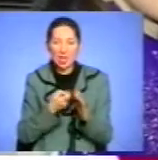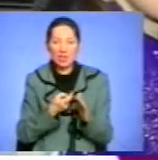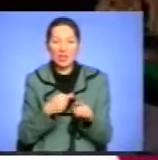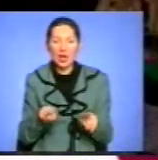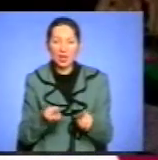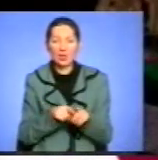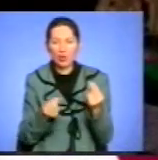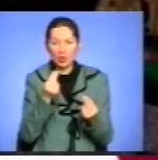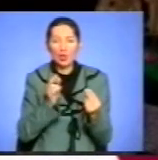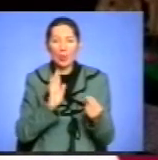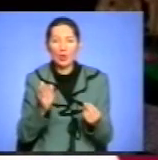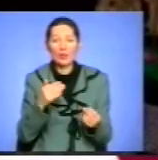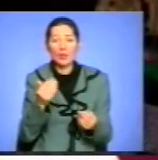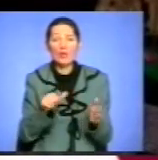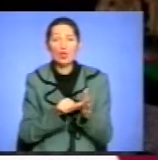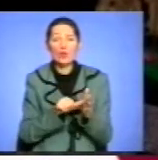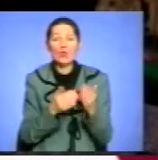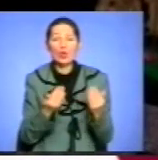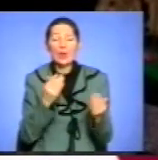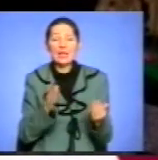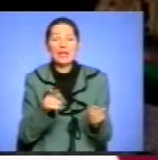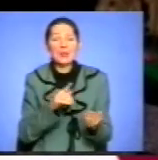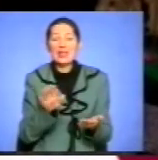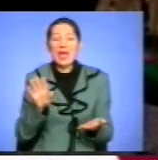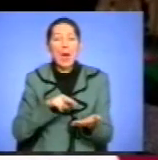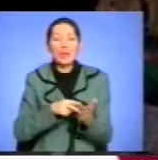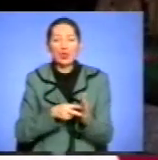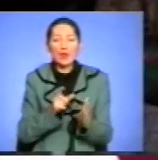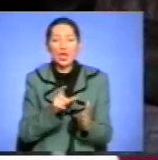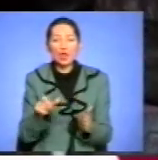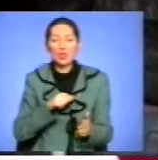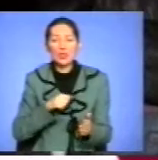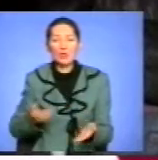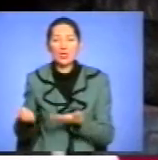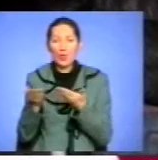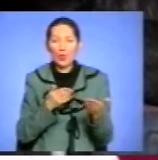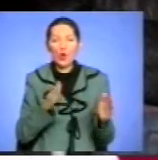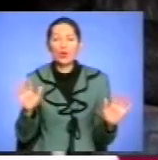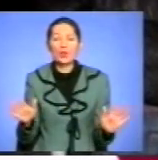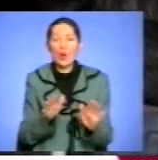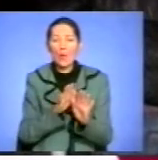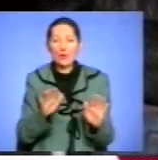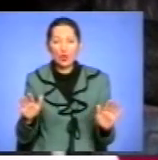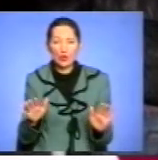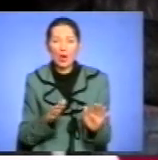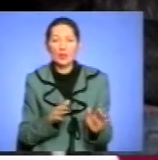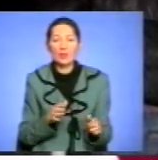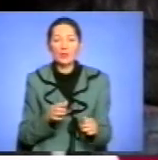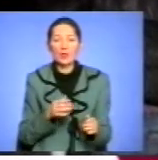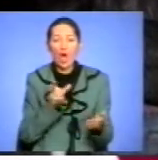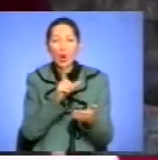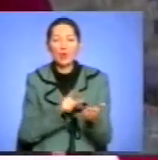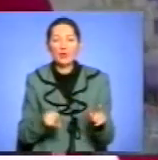було. Вони виступали навіть там, де не планували. Люди самі запрошували повіншувати. Колядували так багато, що